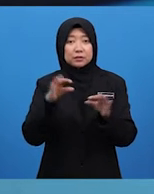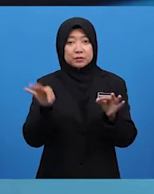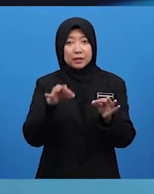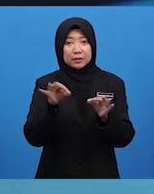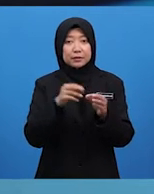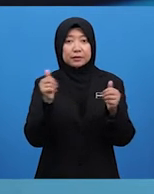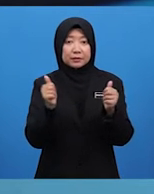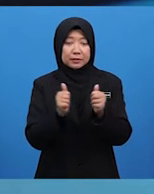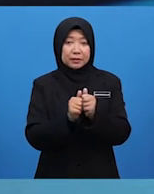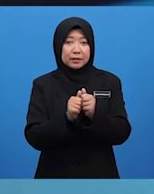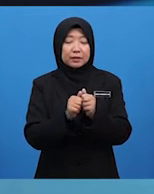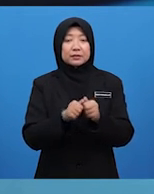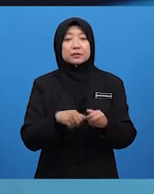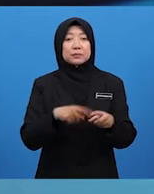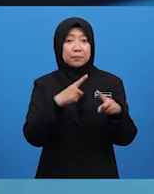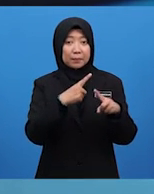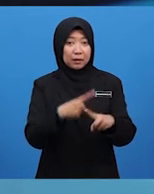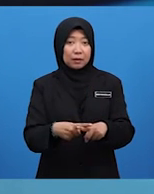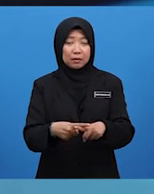dengan jahitan silam pangkah.